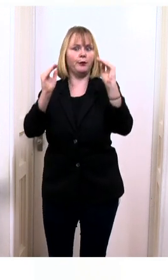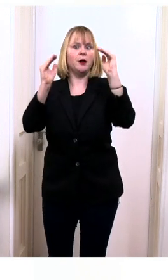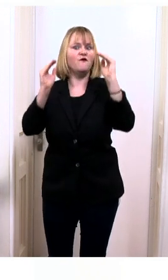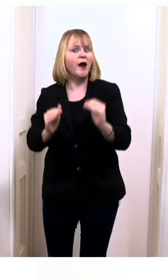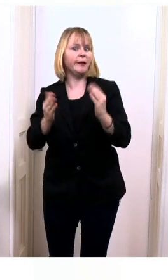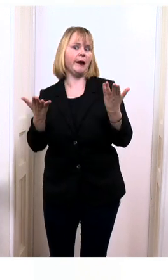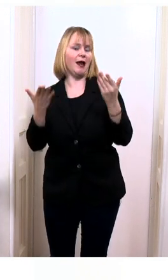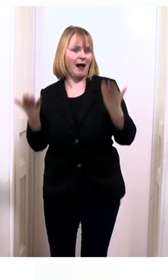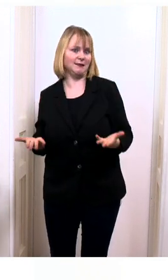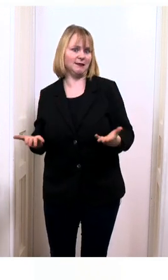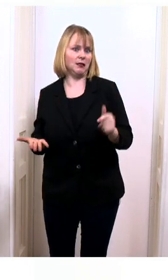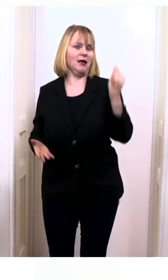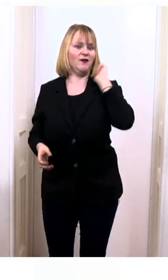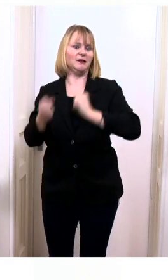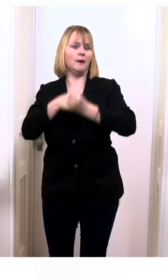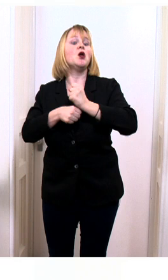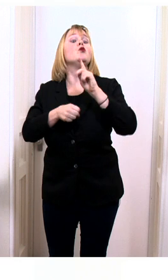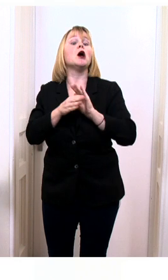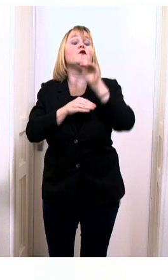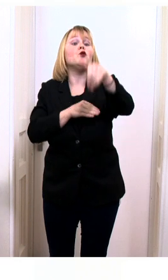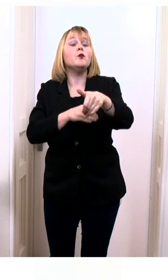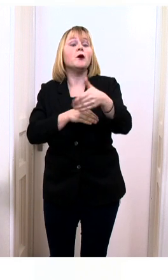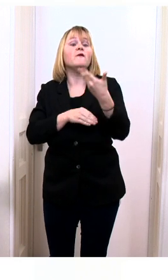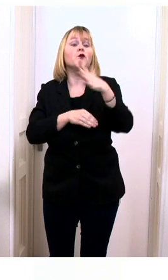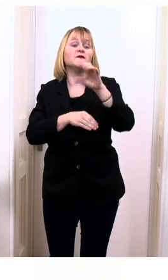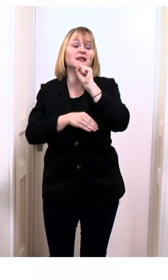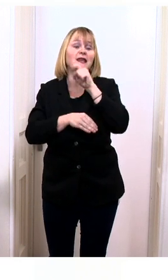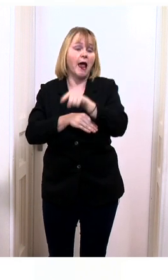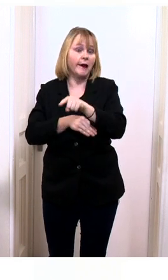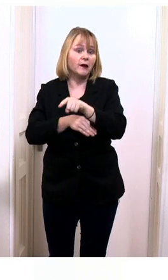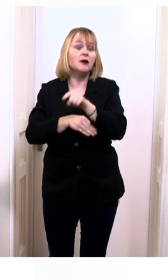älteren Arbeitnehmenden, bei den 50-Plus-Jährigen, liegt die